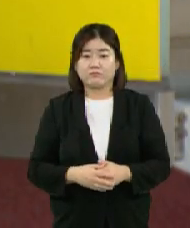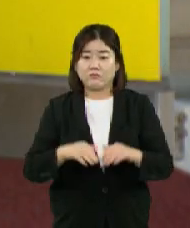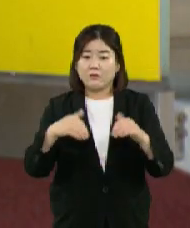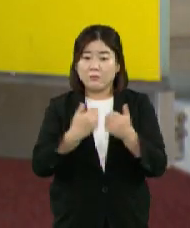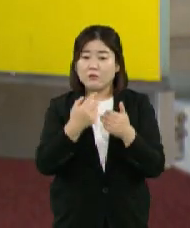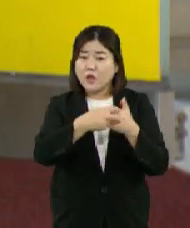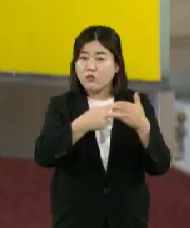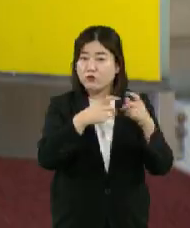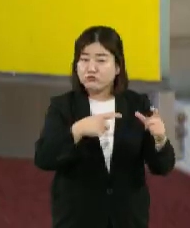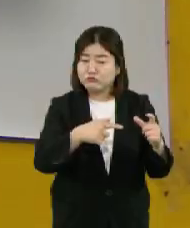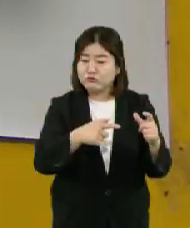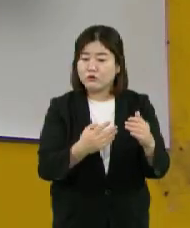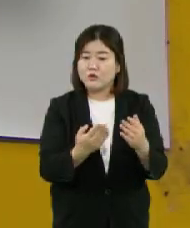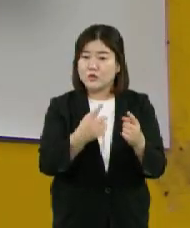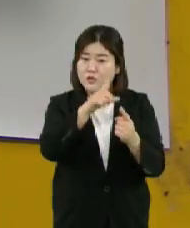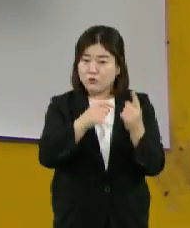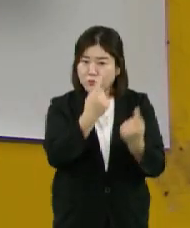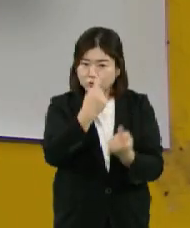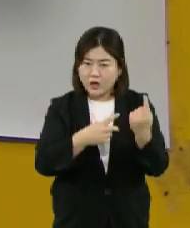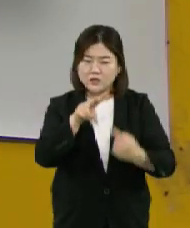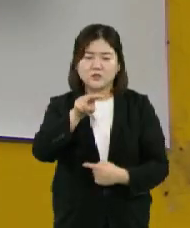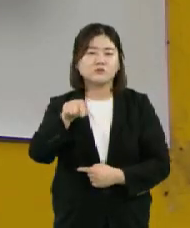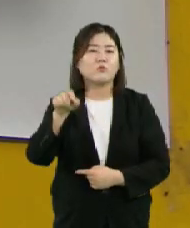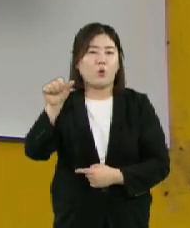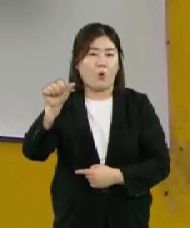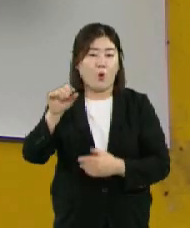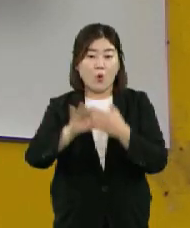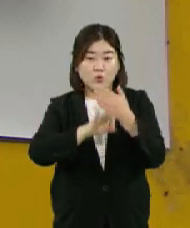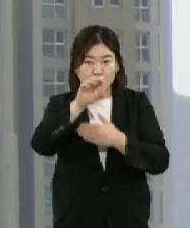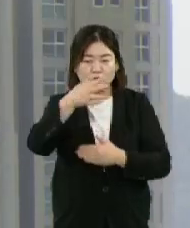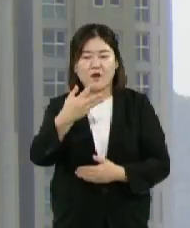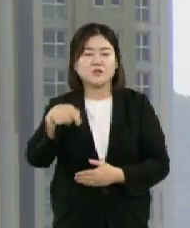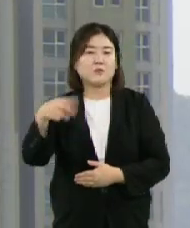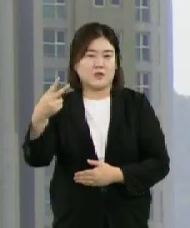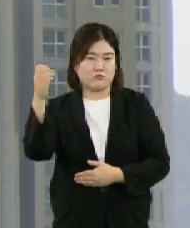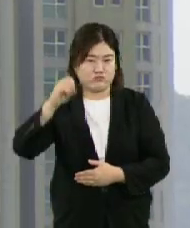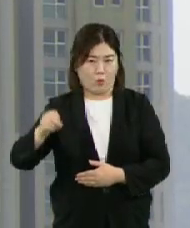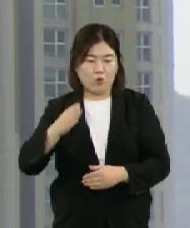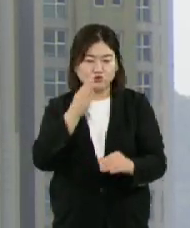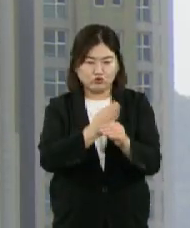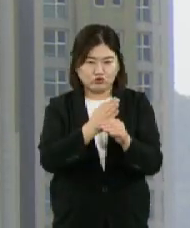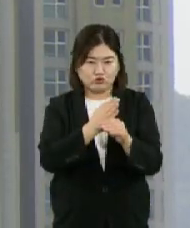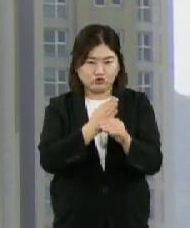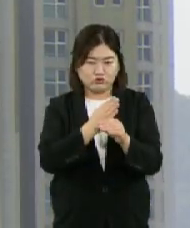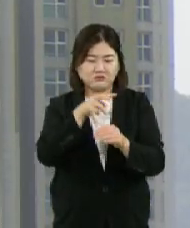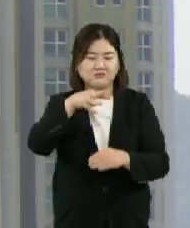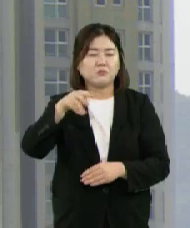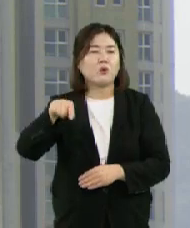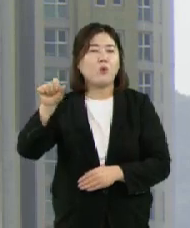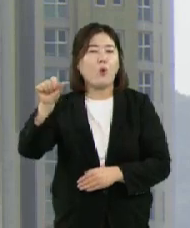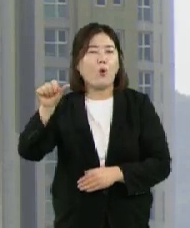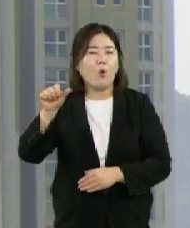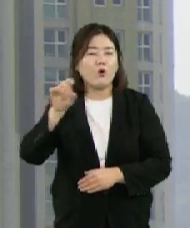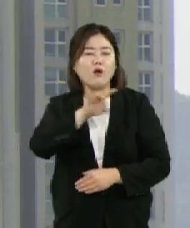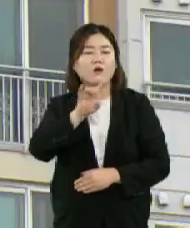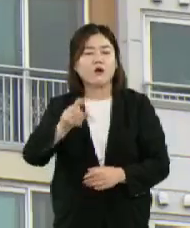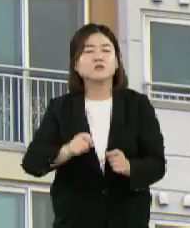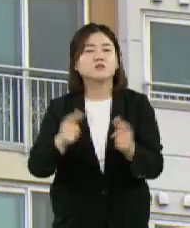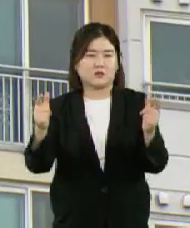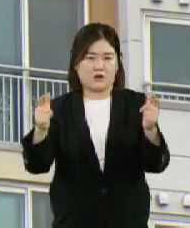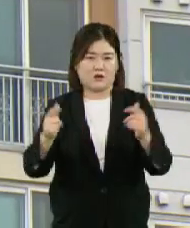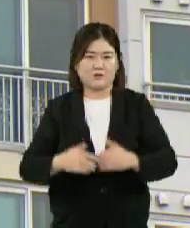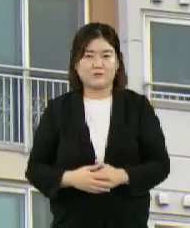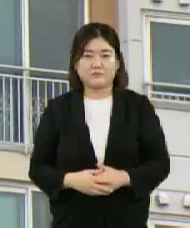반면 대덕구 는 1분기보다 20.5% 동구는 8.2% 중구는 3.5% 각각